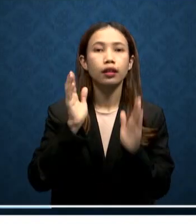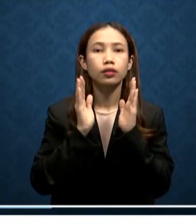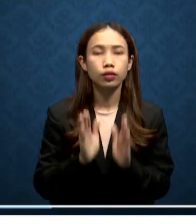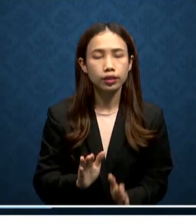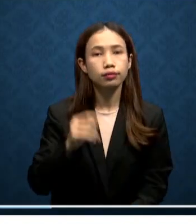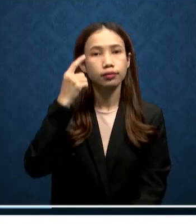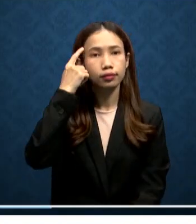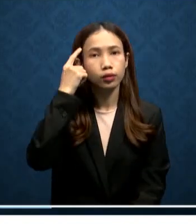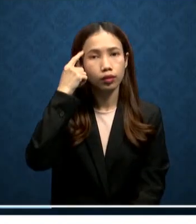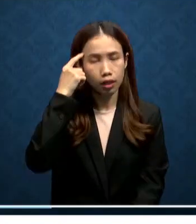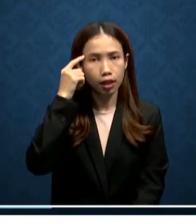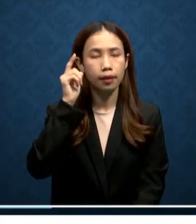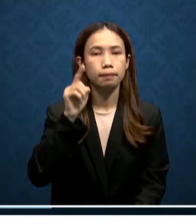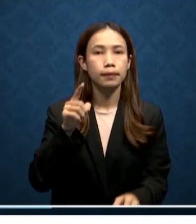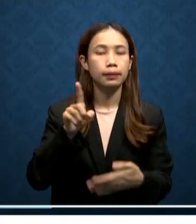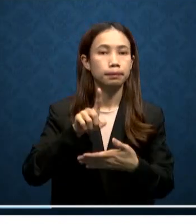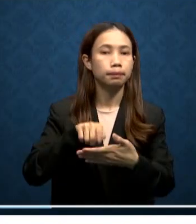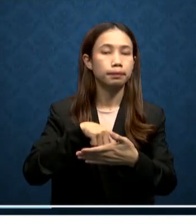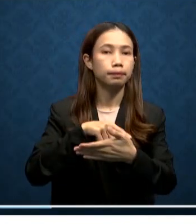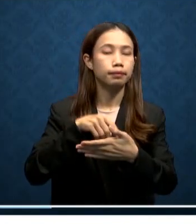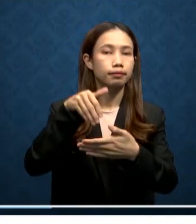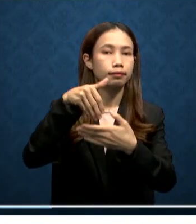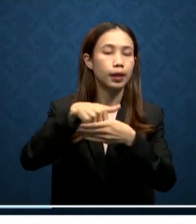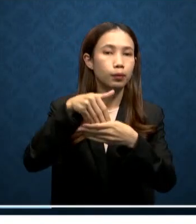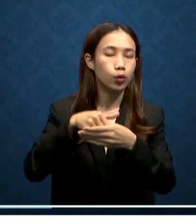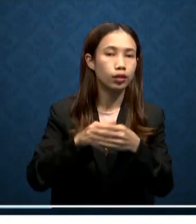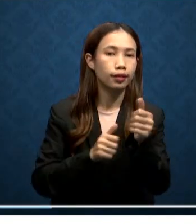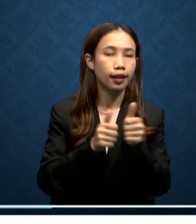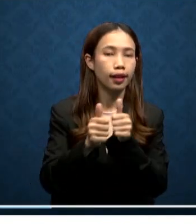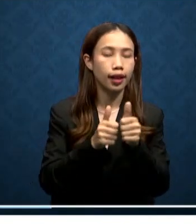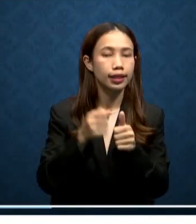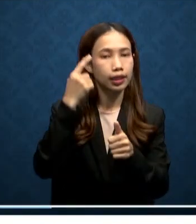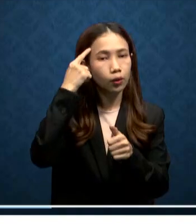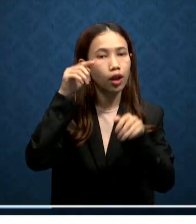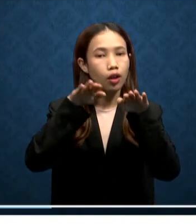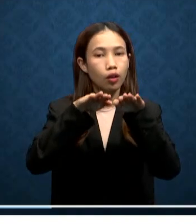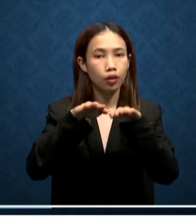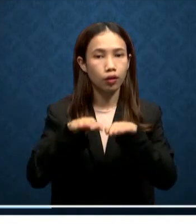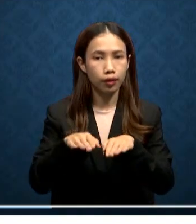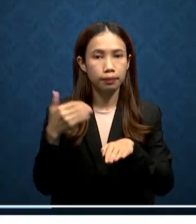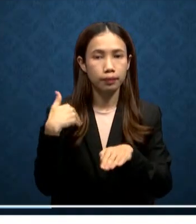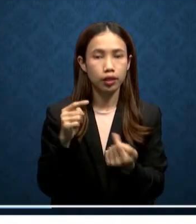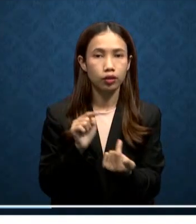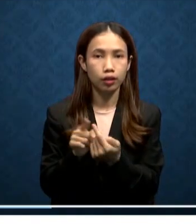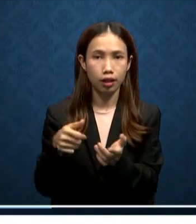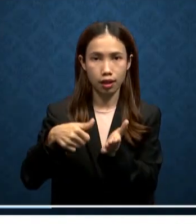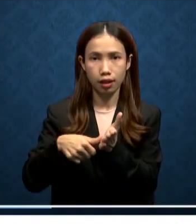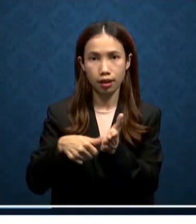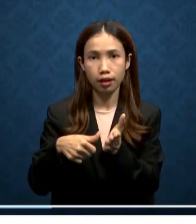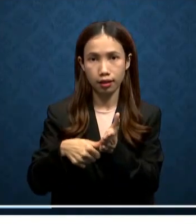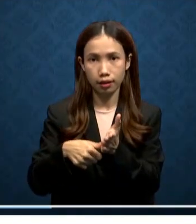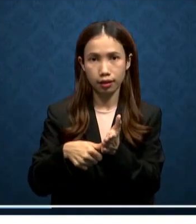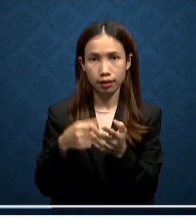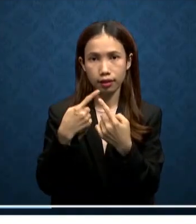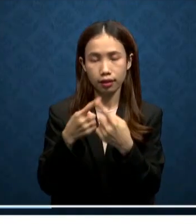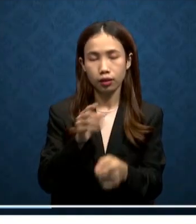ก็ถือว่าการประมูลครั้งหลังหลังเนี่ยก็เอ่อลดลงแล้วนะเรื่องเรื่องลูกหนี้นะแต่ว่า